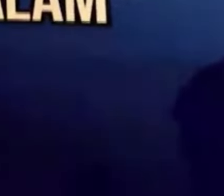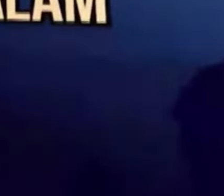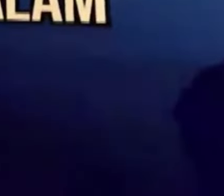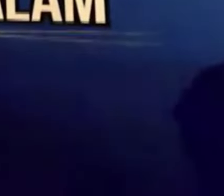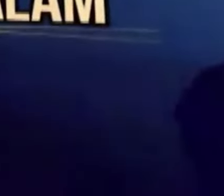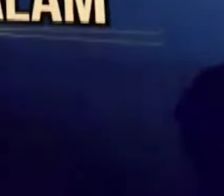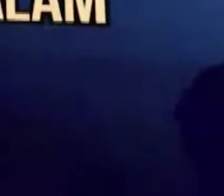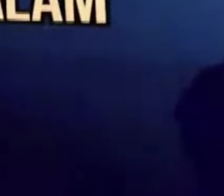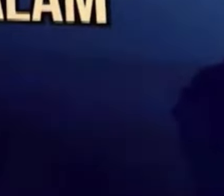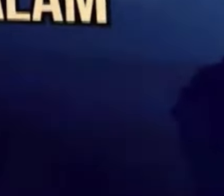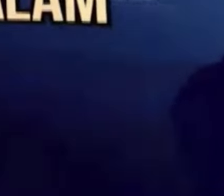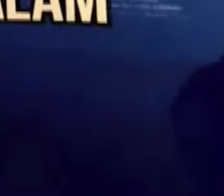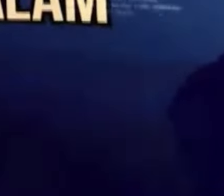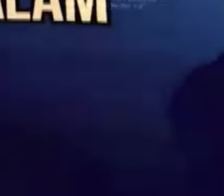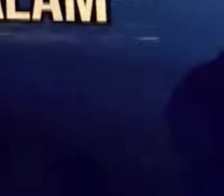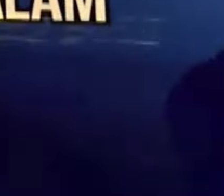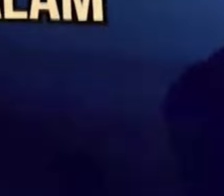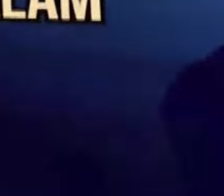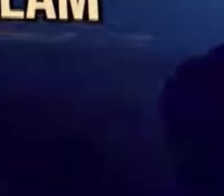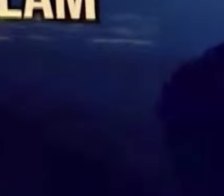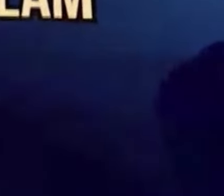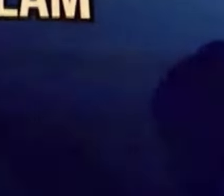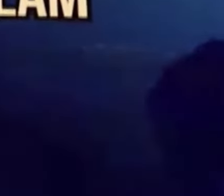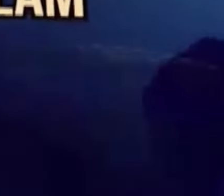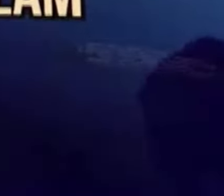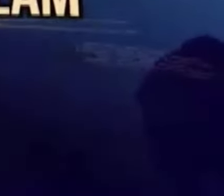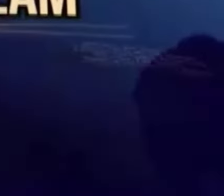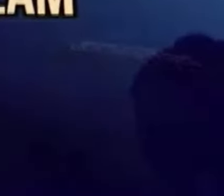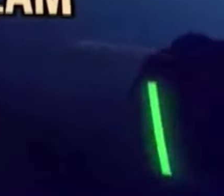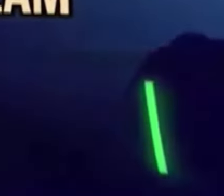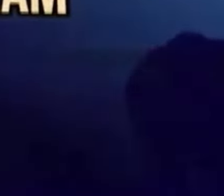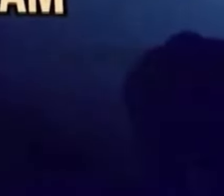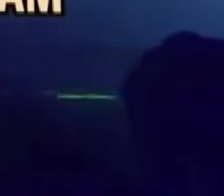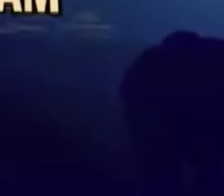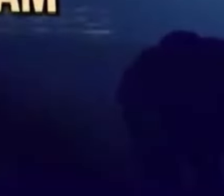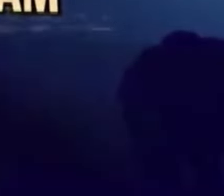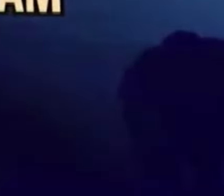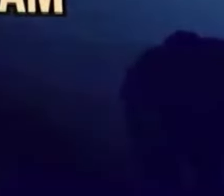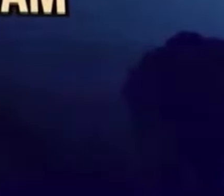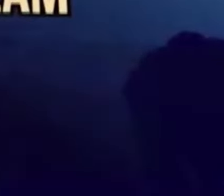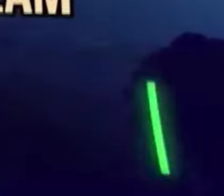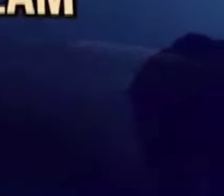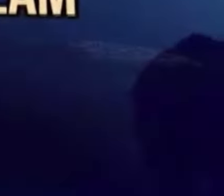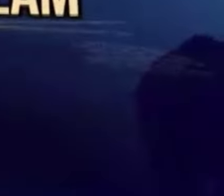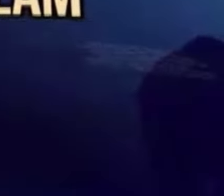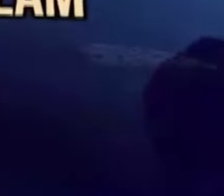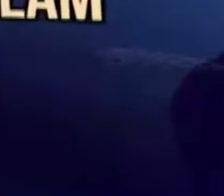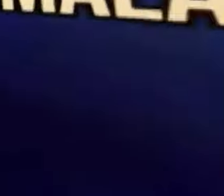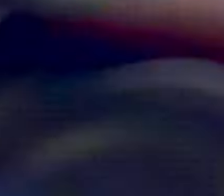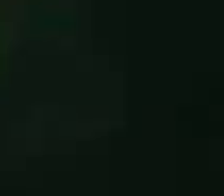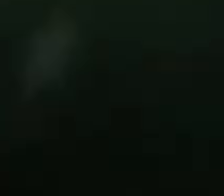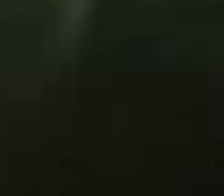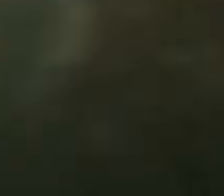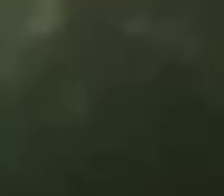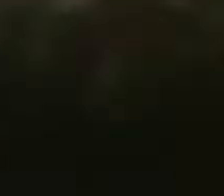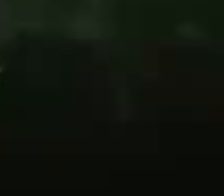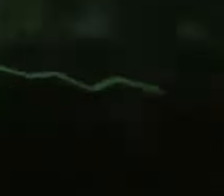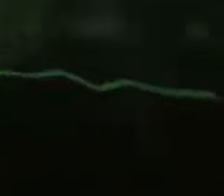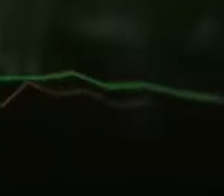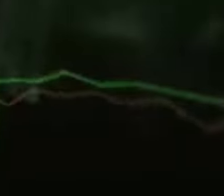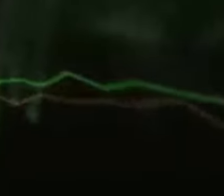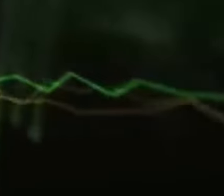bertemu Jerman 9.15 minit malam di saluran OK dan saluran sukan RTM.